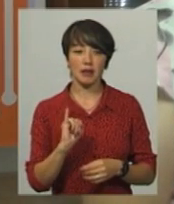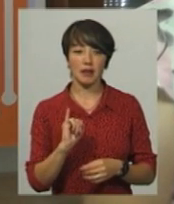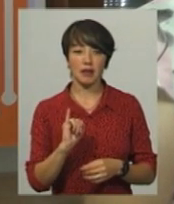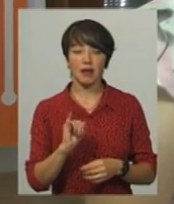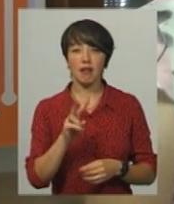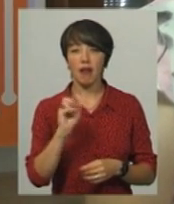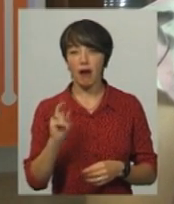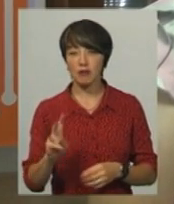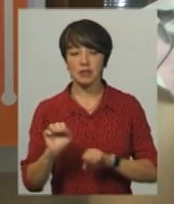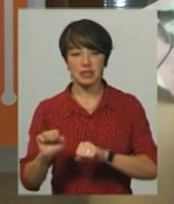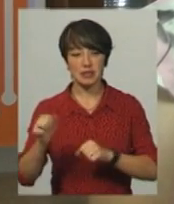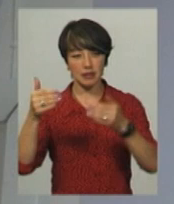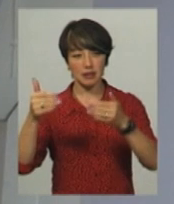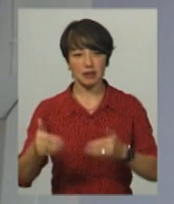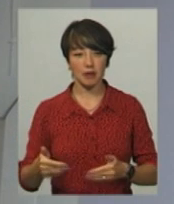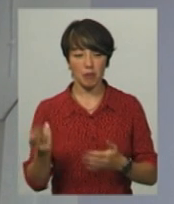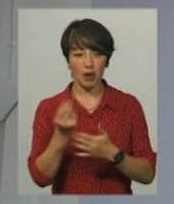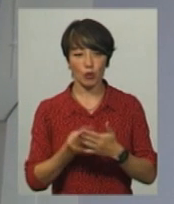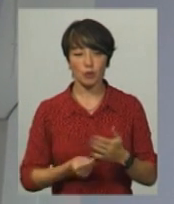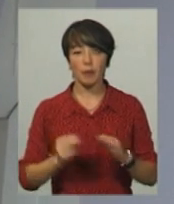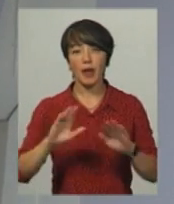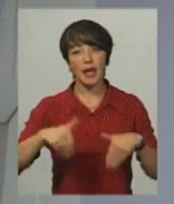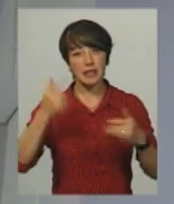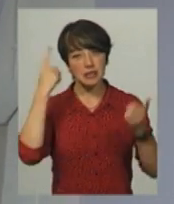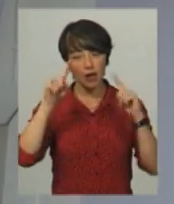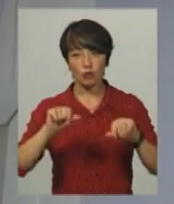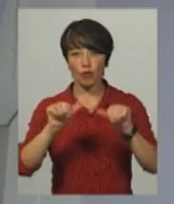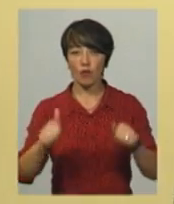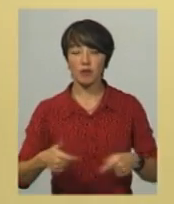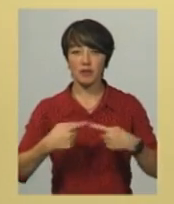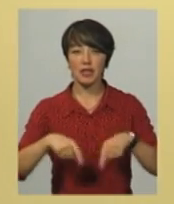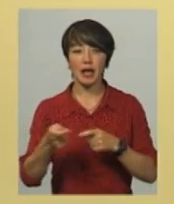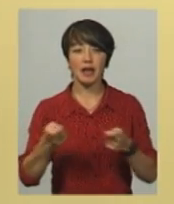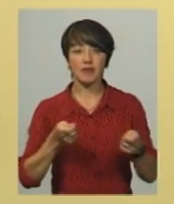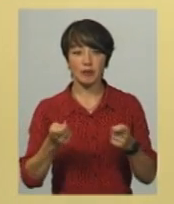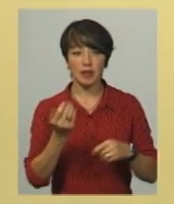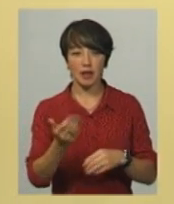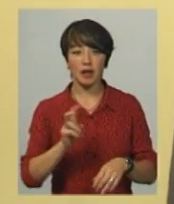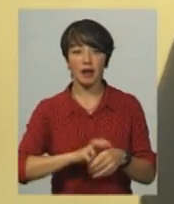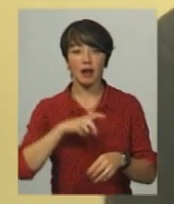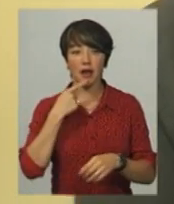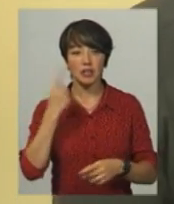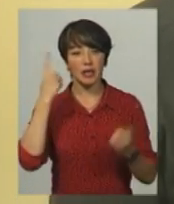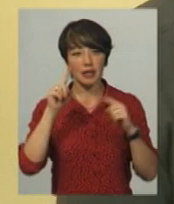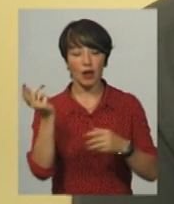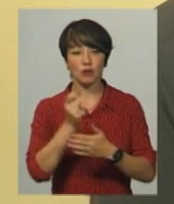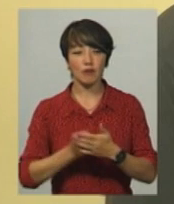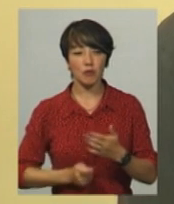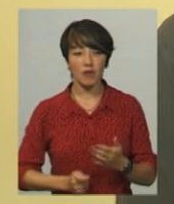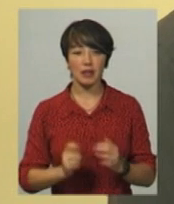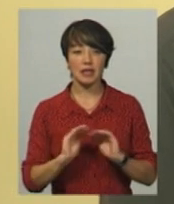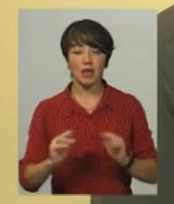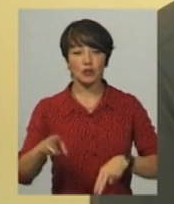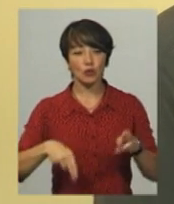акриловий лак, щоб захистити ці малюнки. Ініціатором оформлення відділення став його керівник Ігор Погребняк. Лікар каже, ідея розфарбувати дитячу